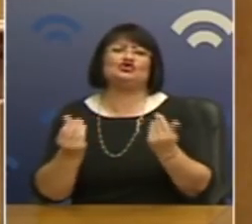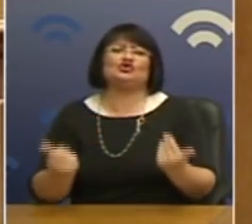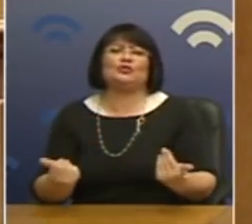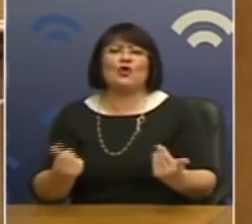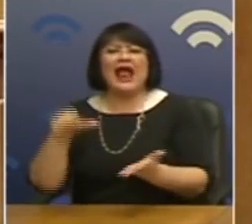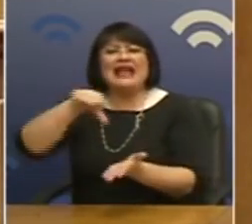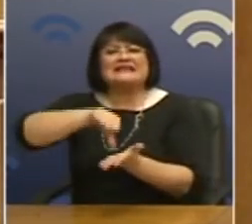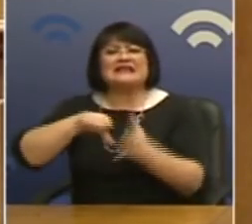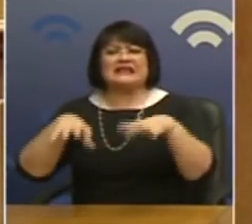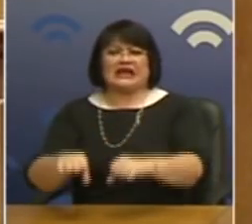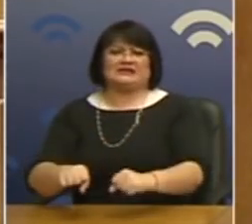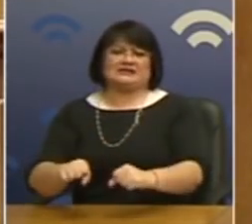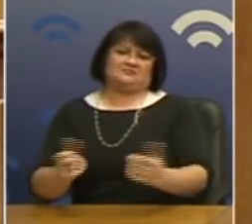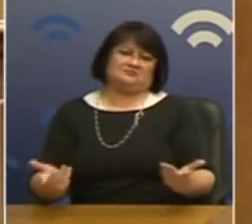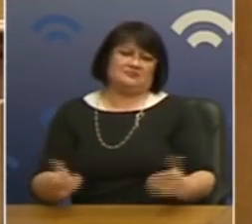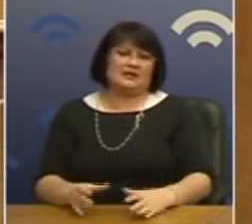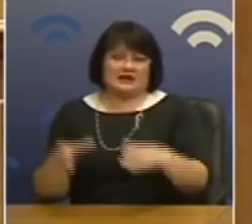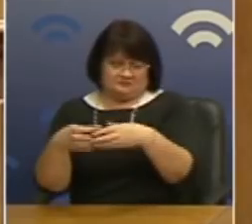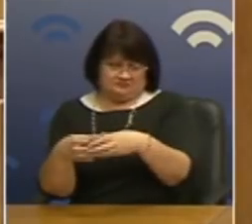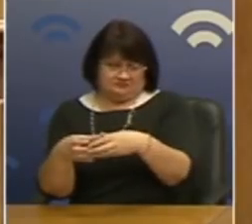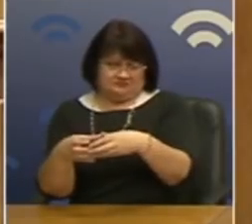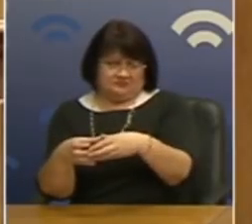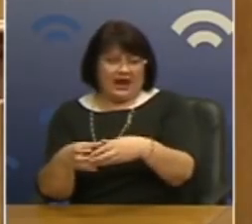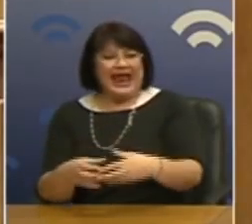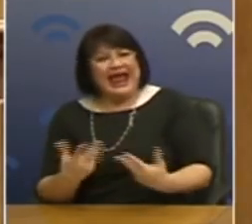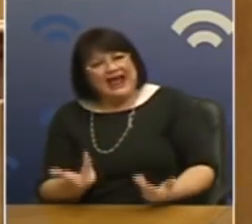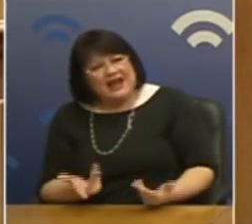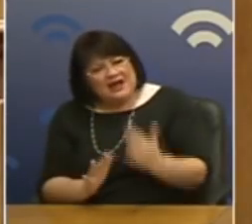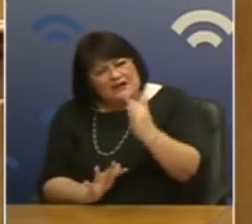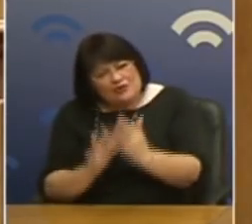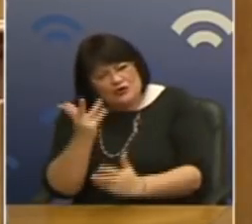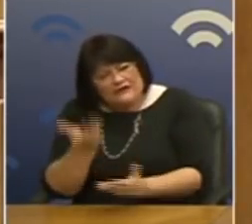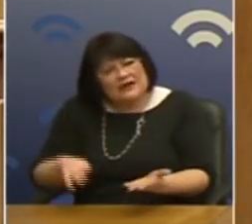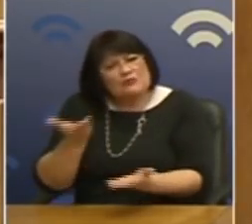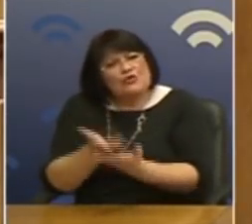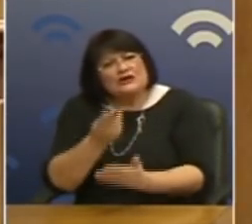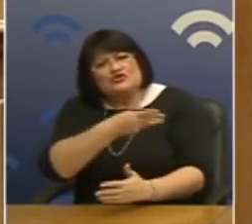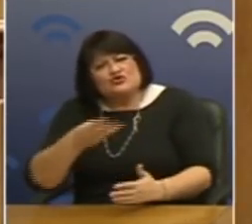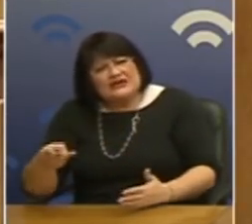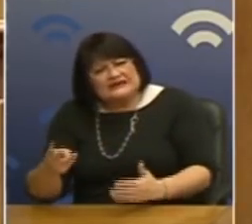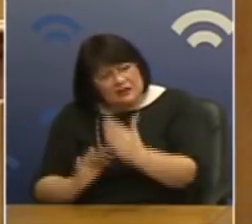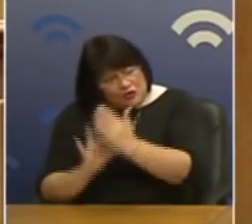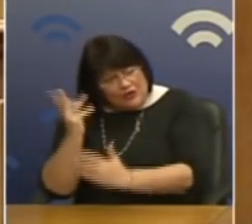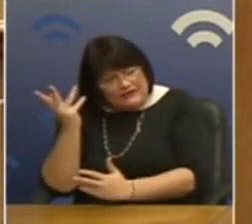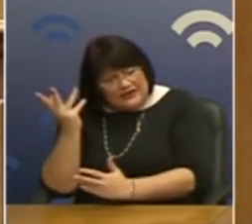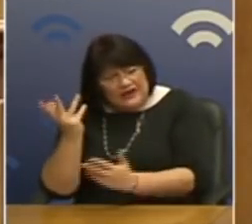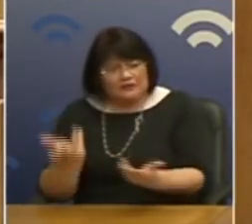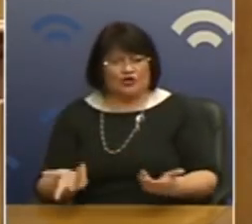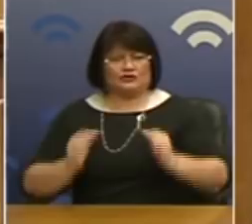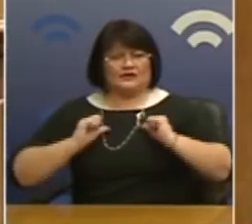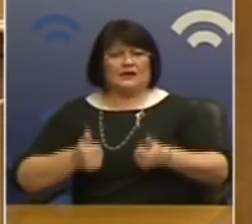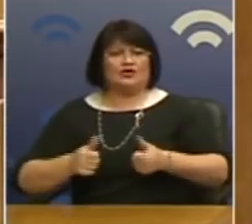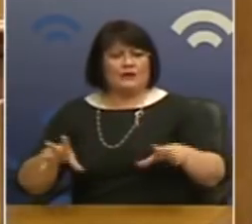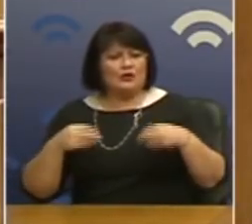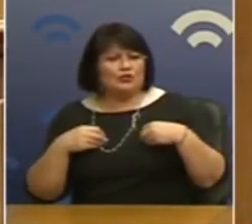τάξης. Από πού και ως πού όμως είναι προοδευτική η πρόταση του ΣΥΡΙΖΑ, όταν δεν τολμά να